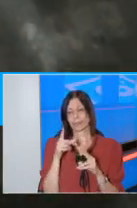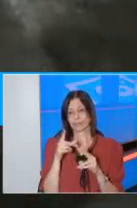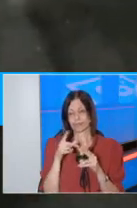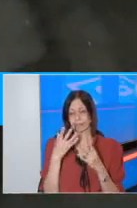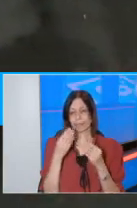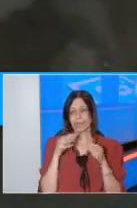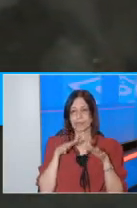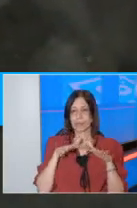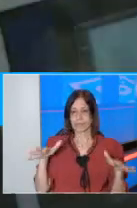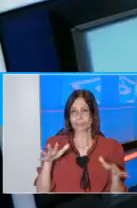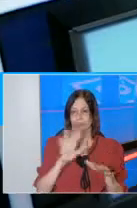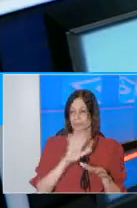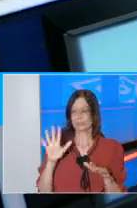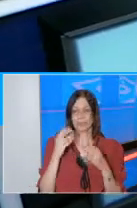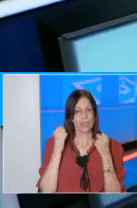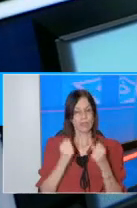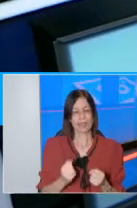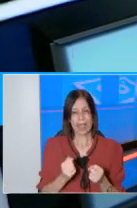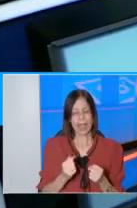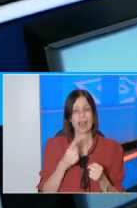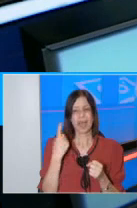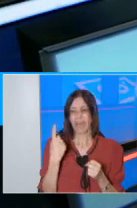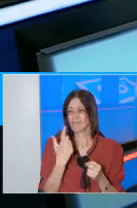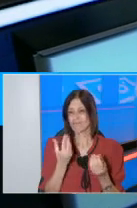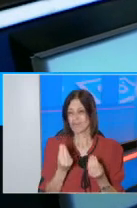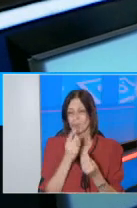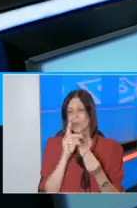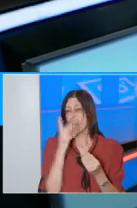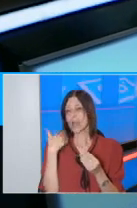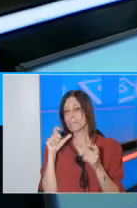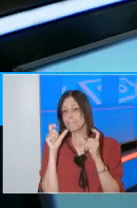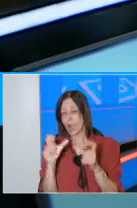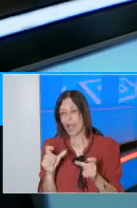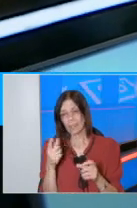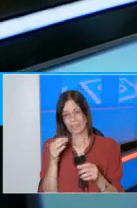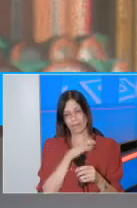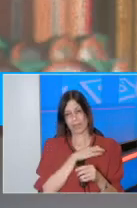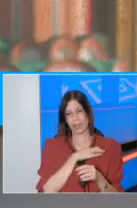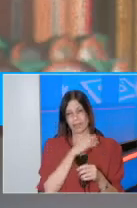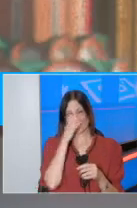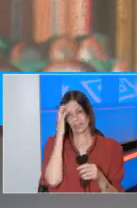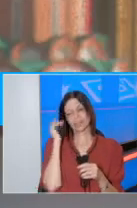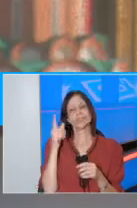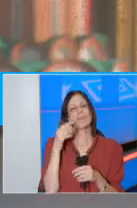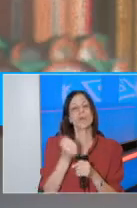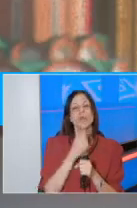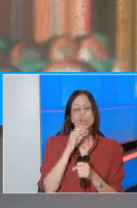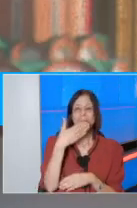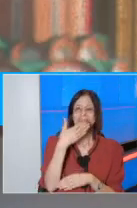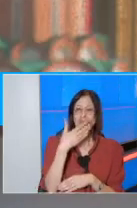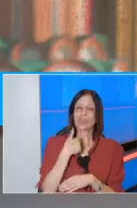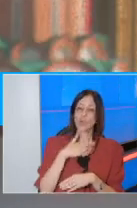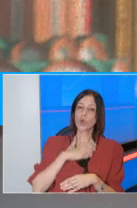רחבה, בלי להתכוון ספציפית לאף אחד, אלא מי שלא היה מוגן נפגע. אבל זה, כמו שאמרת, זה פעולות של מדינות. אני